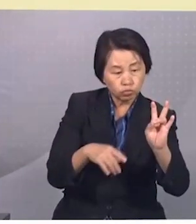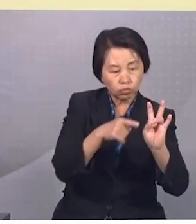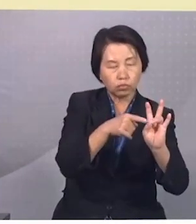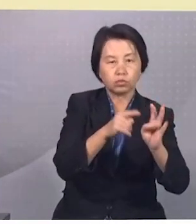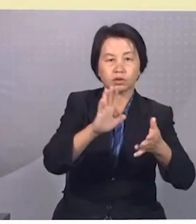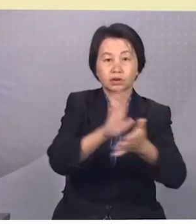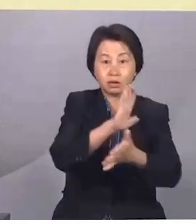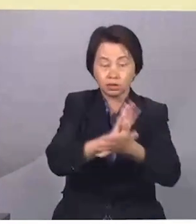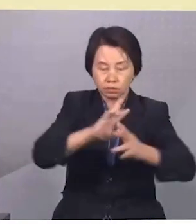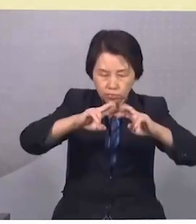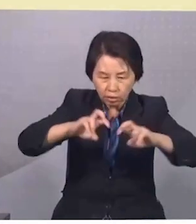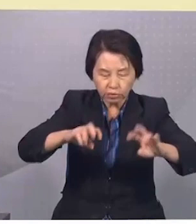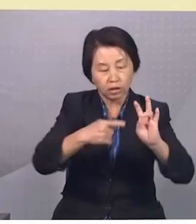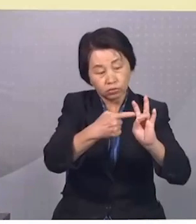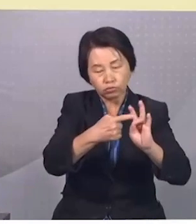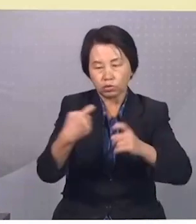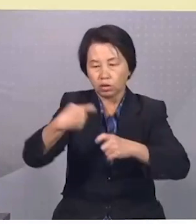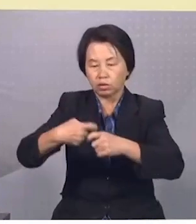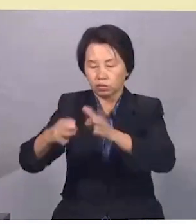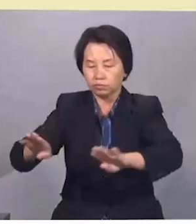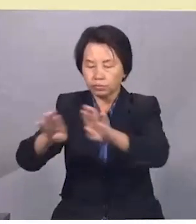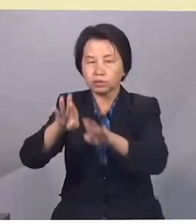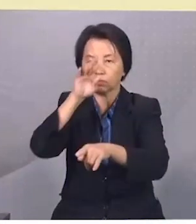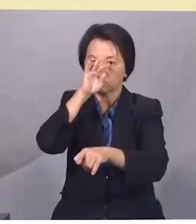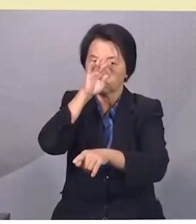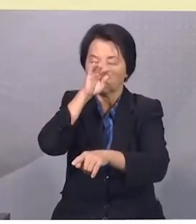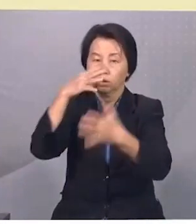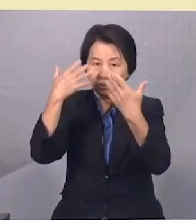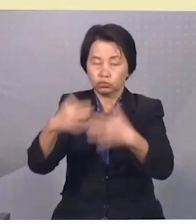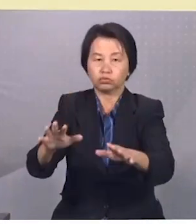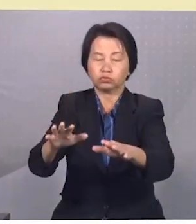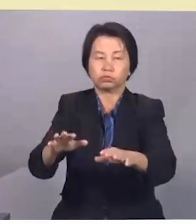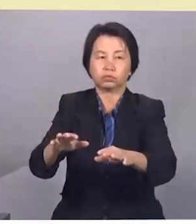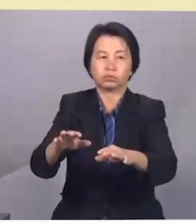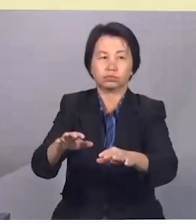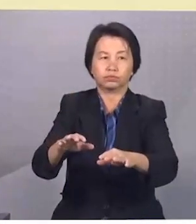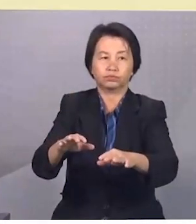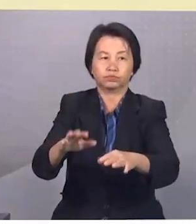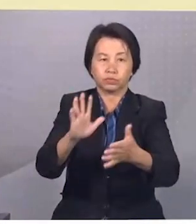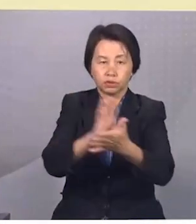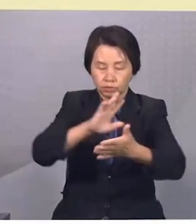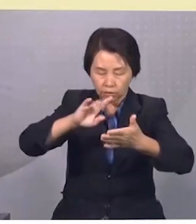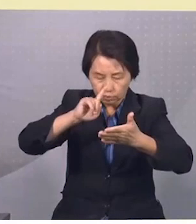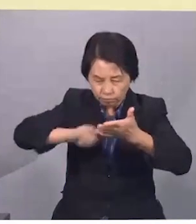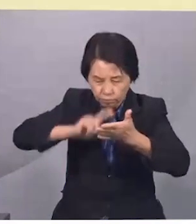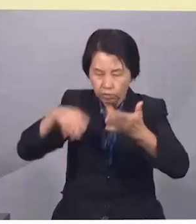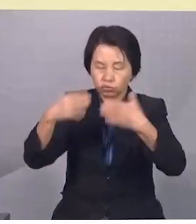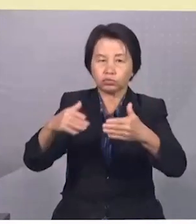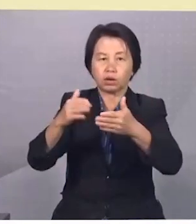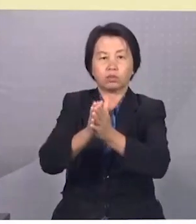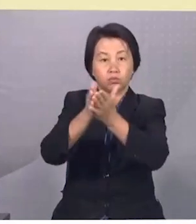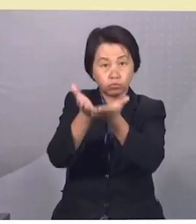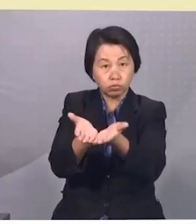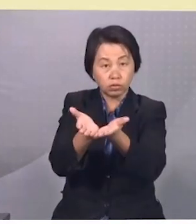kertas catatan berhubung dengan berita palsu telah pun kertas catatan telah pun dibuka